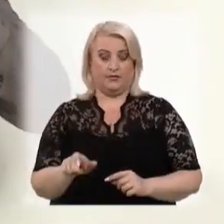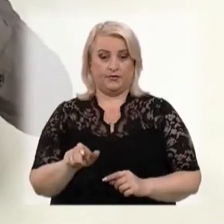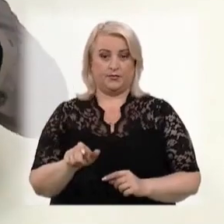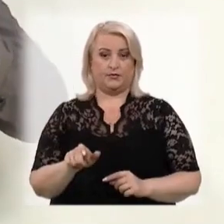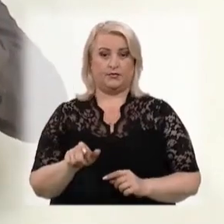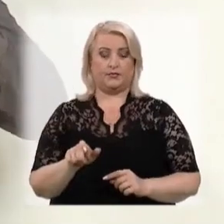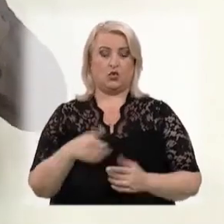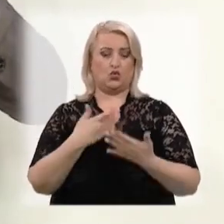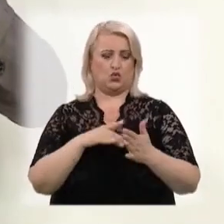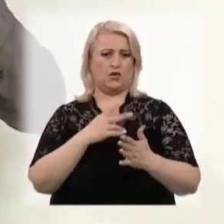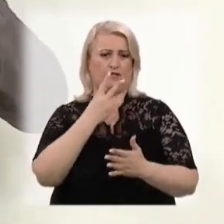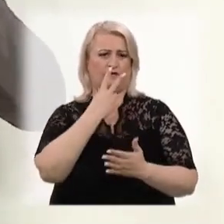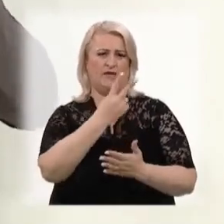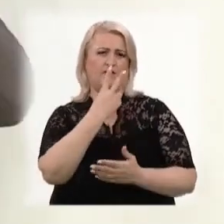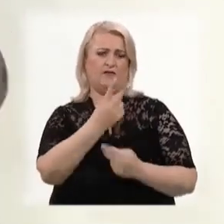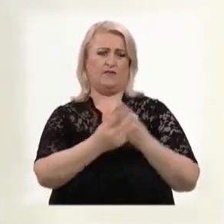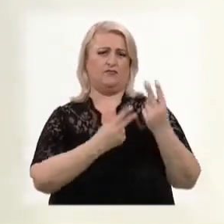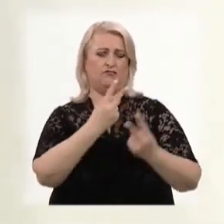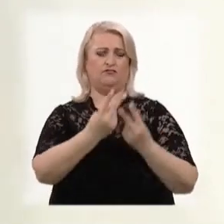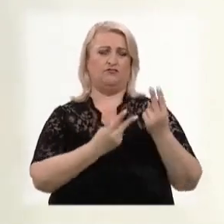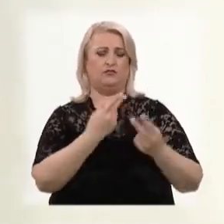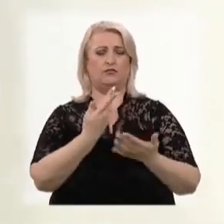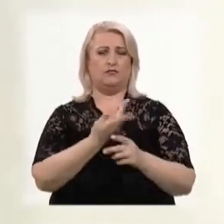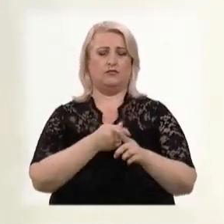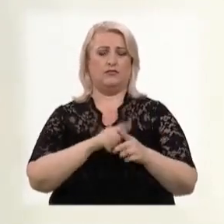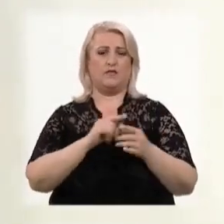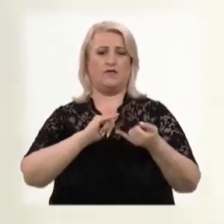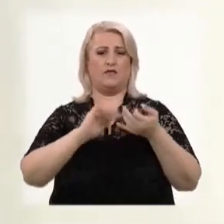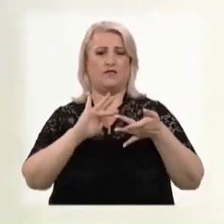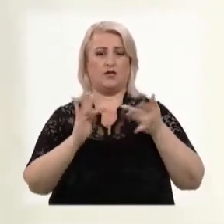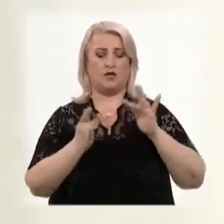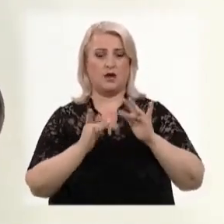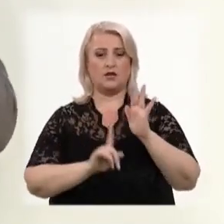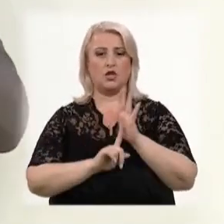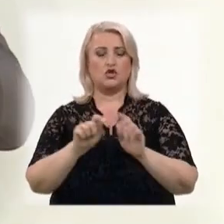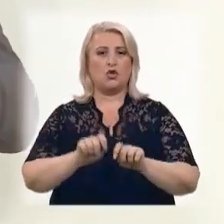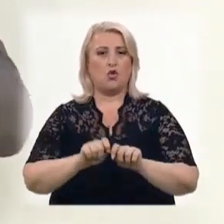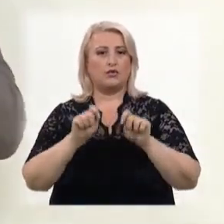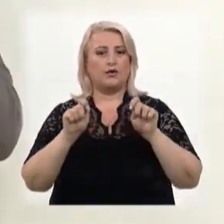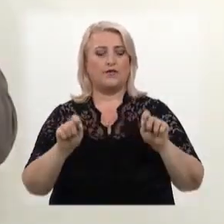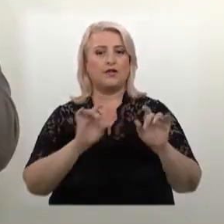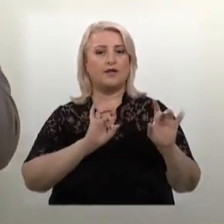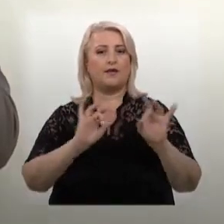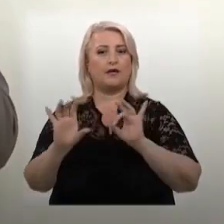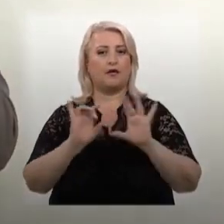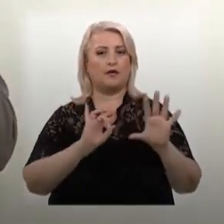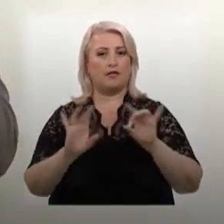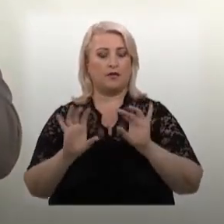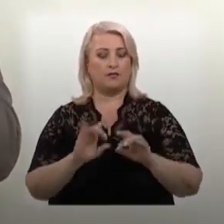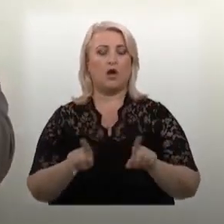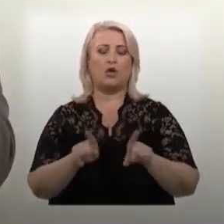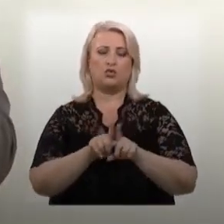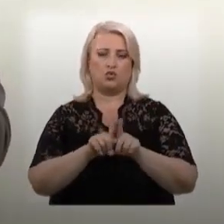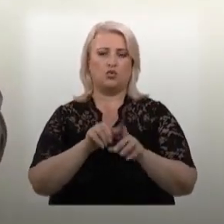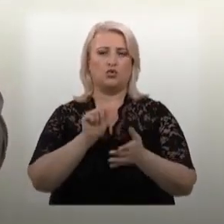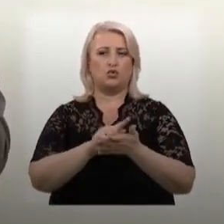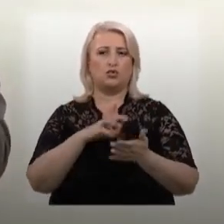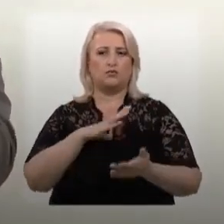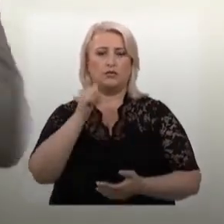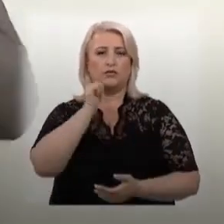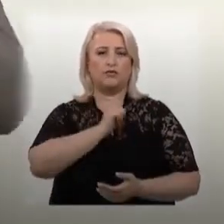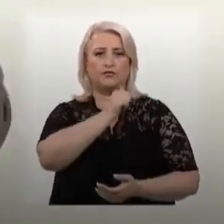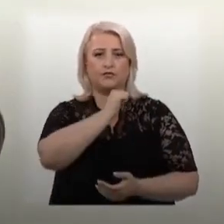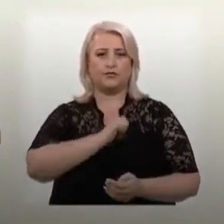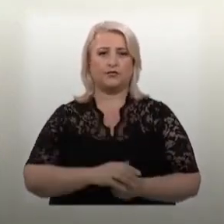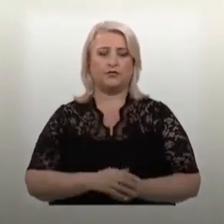prezentă în online creează instrumente de publicitate și aici motivul securității pentru că dacă tu crezi o pagină de